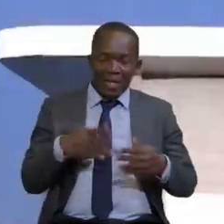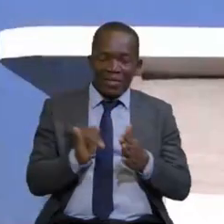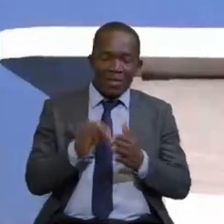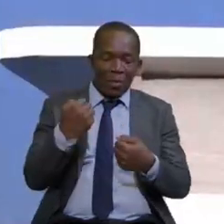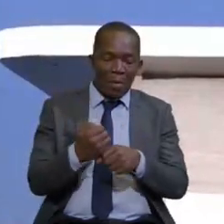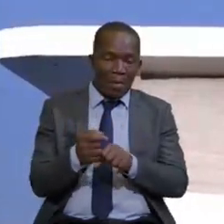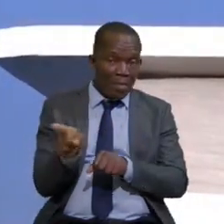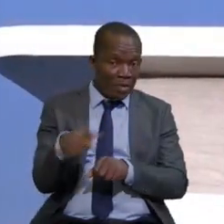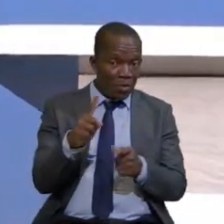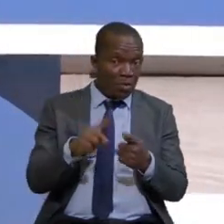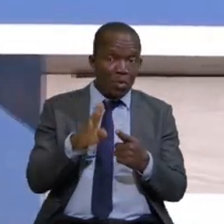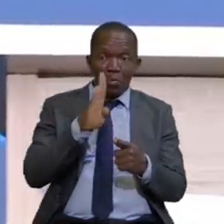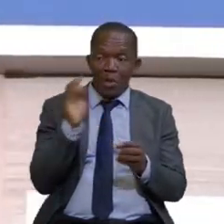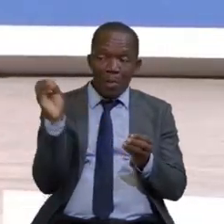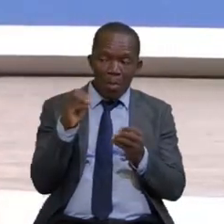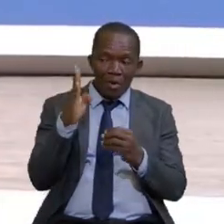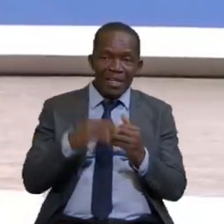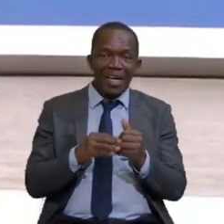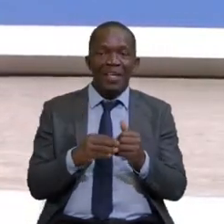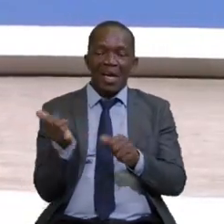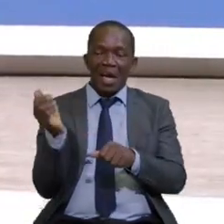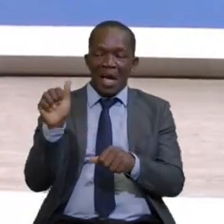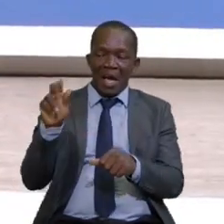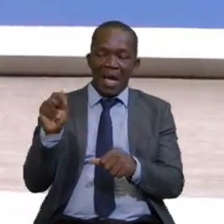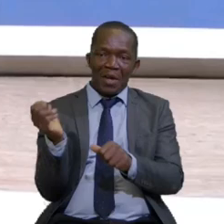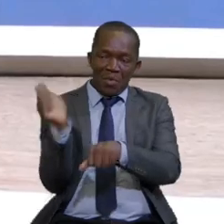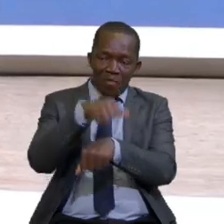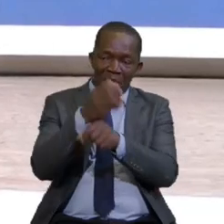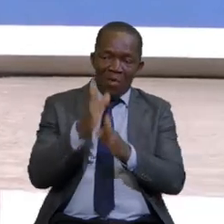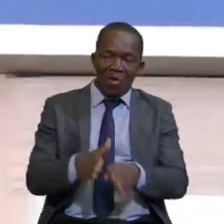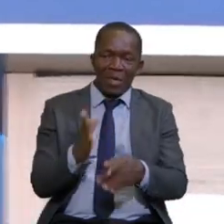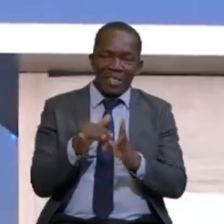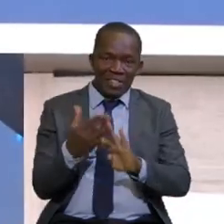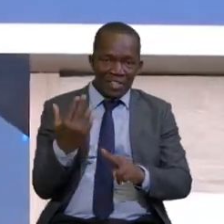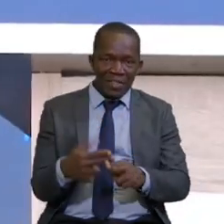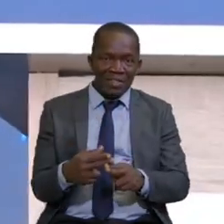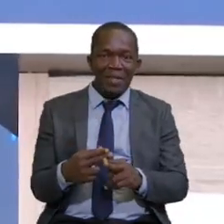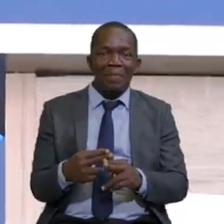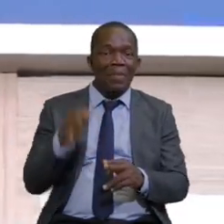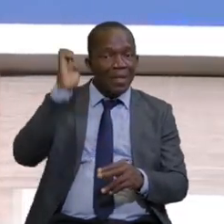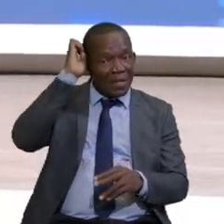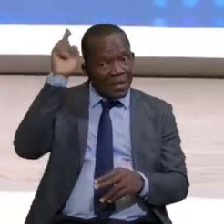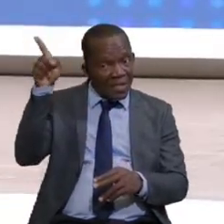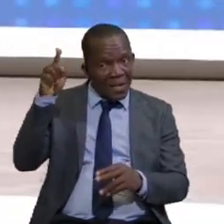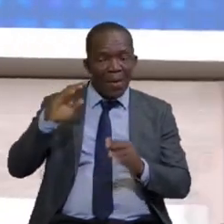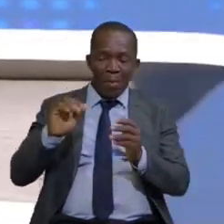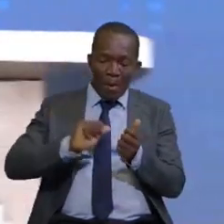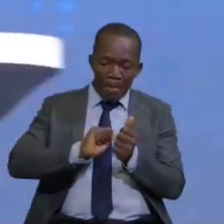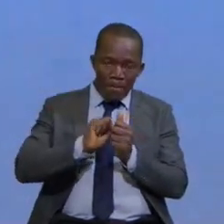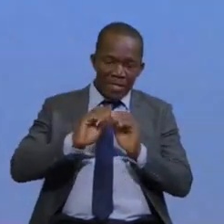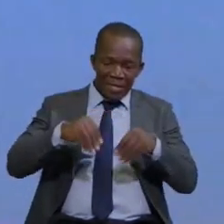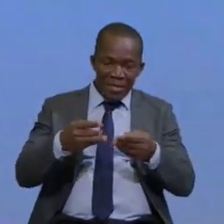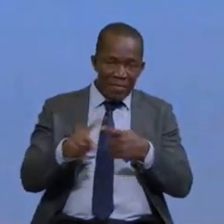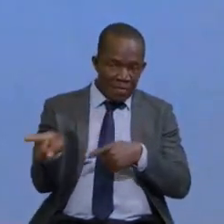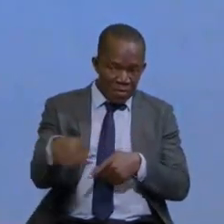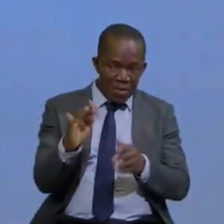Et tu seras plus qu'un vainqueur. Et il te transmet cette grande puissance dans ta vie.